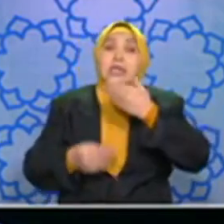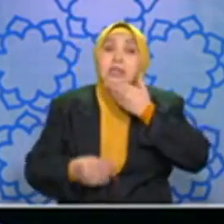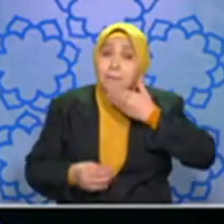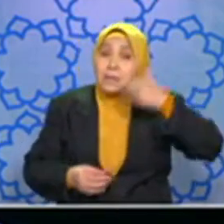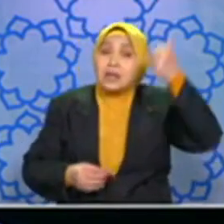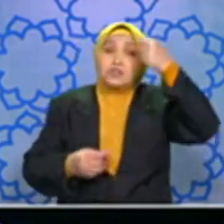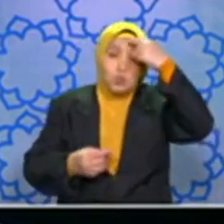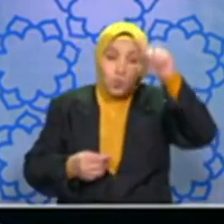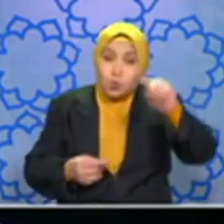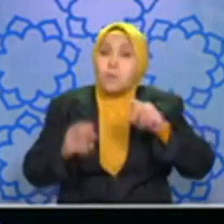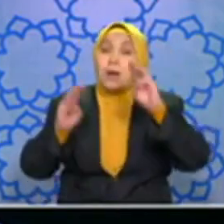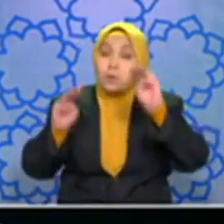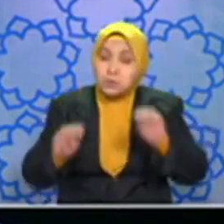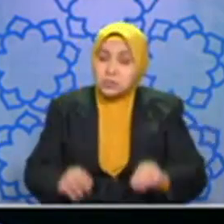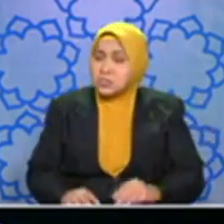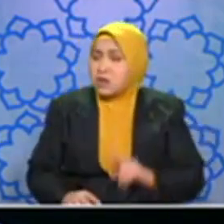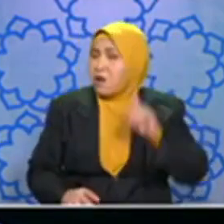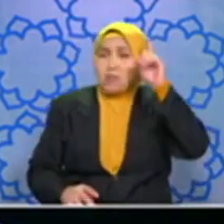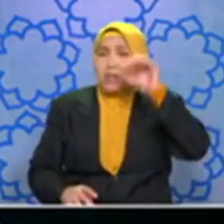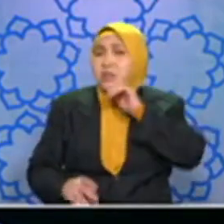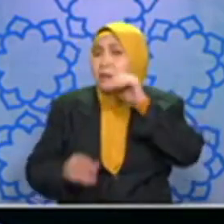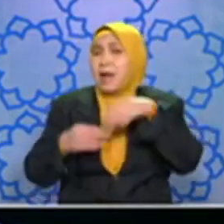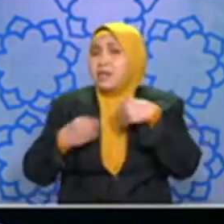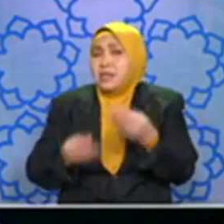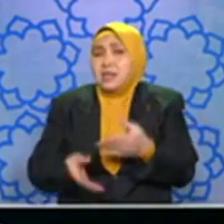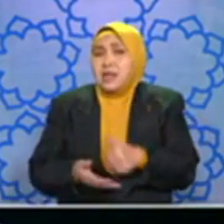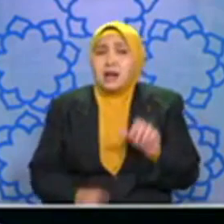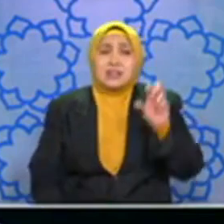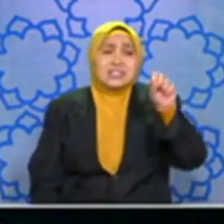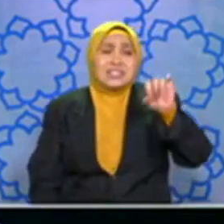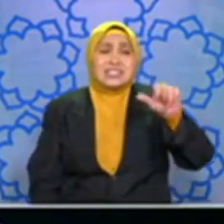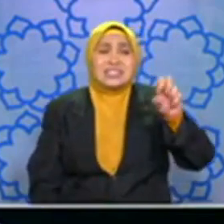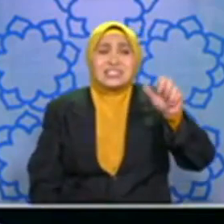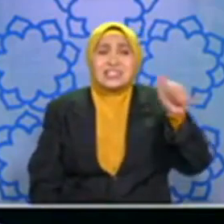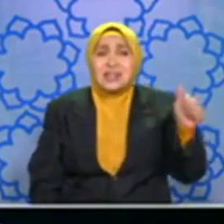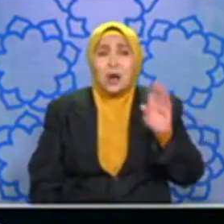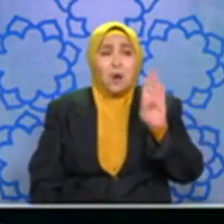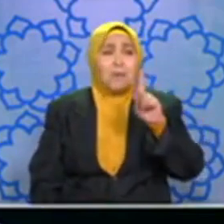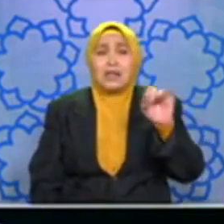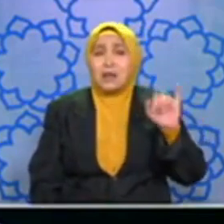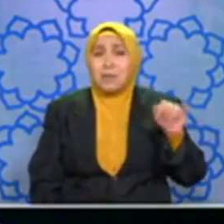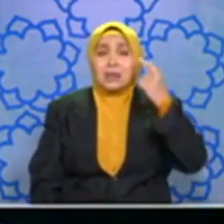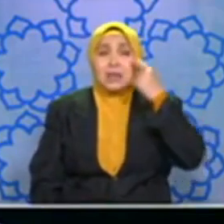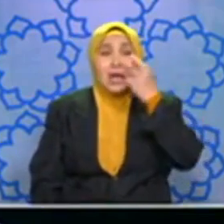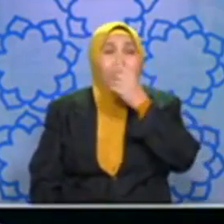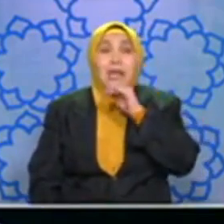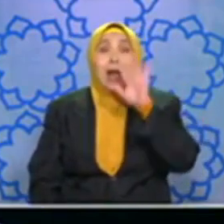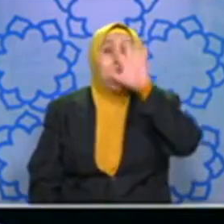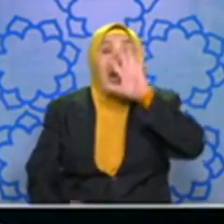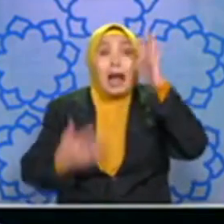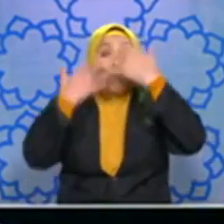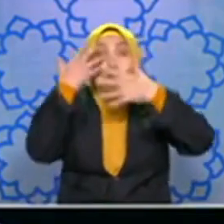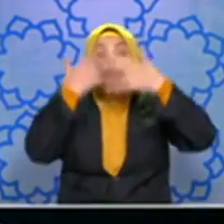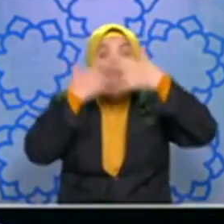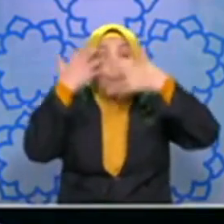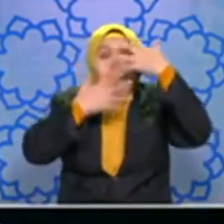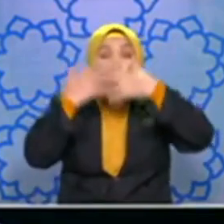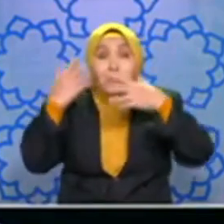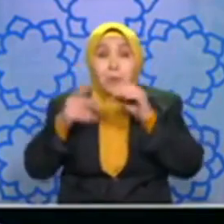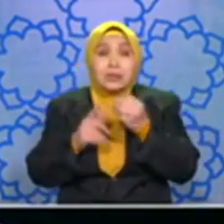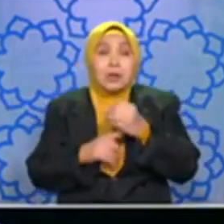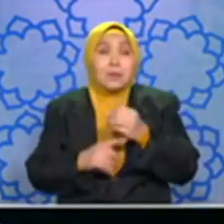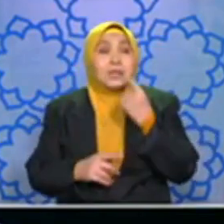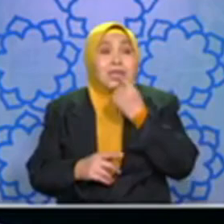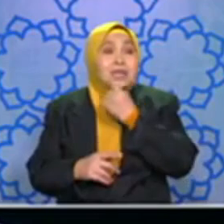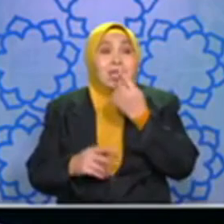untuk kita. Allah tak bagi yang baki-baki, kan? Tak bagi baki-baki. Maksudnya mata ambil lah yang kabu-kabu sikit Ustaz ya. Okey. Ataupun gigi tu